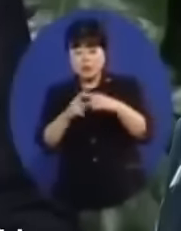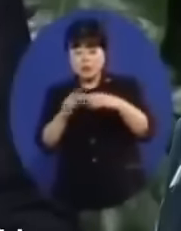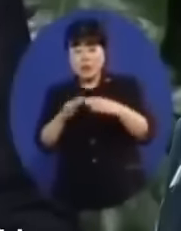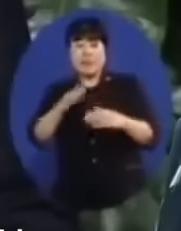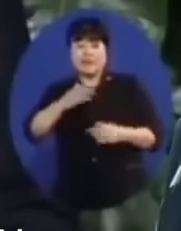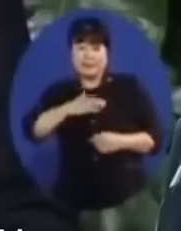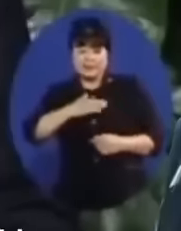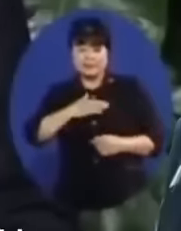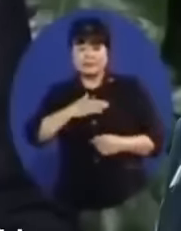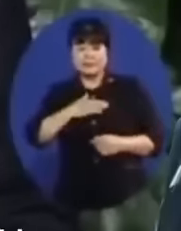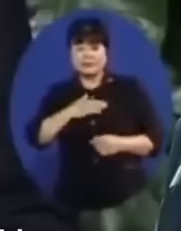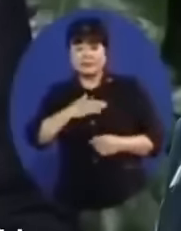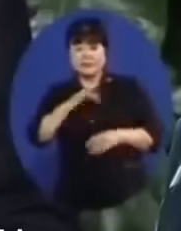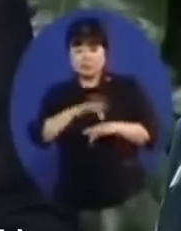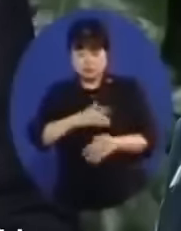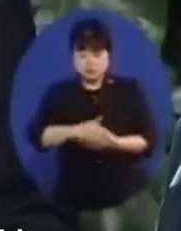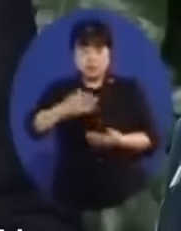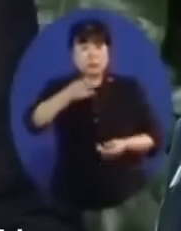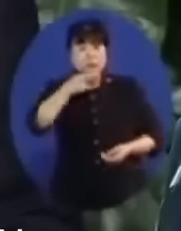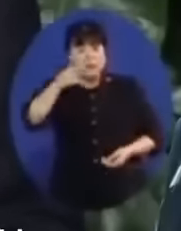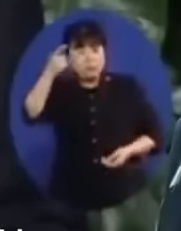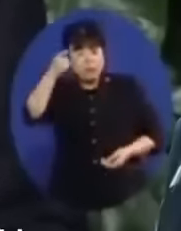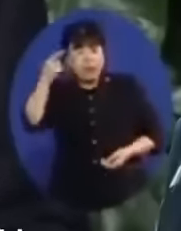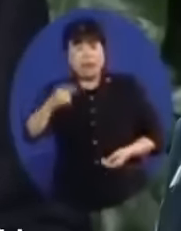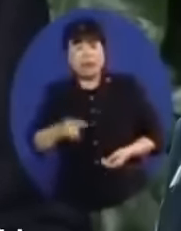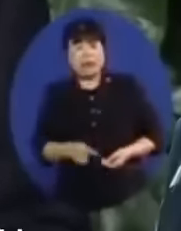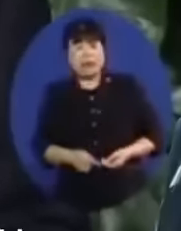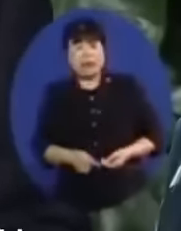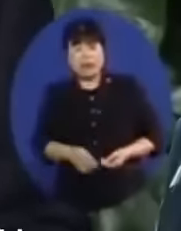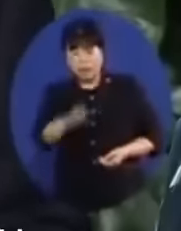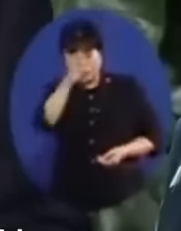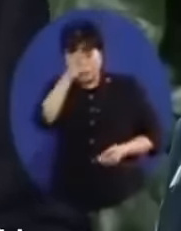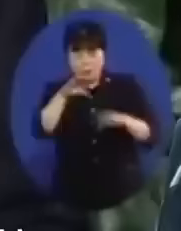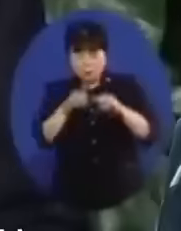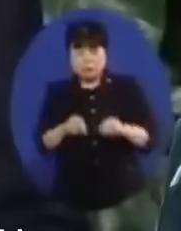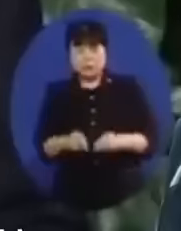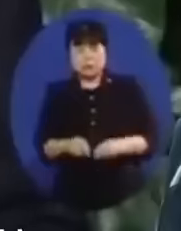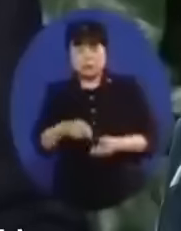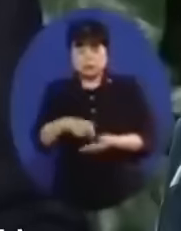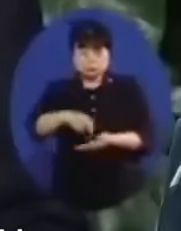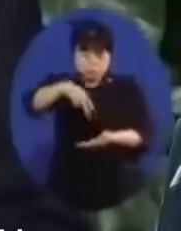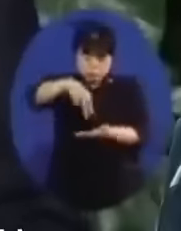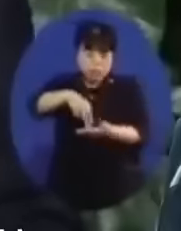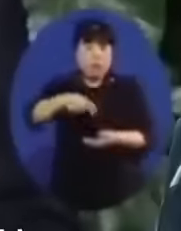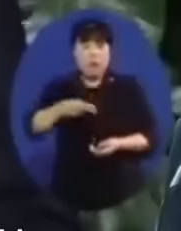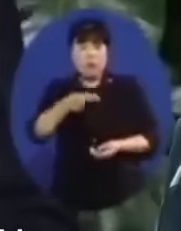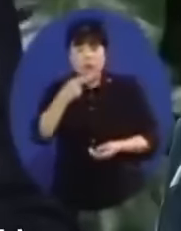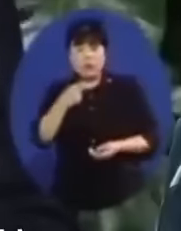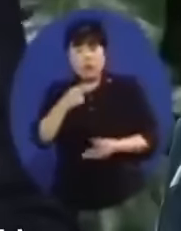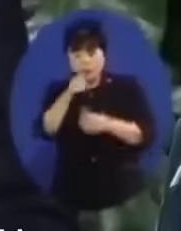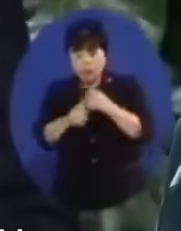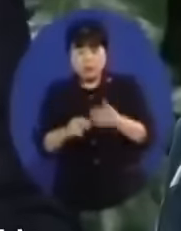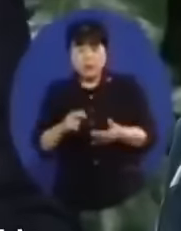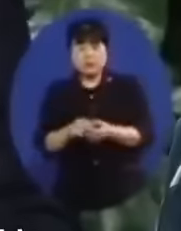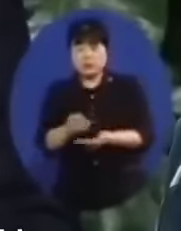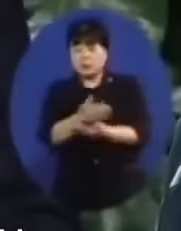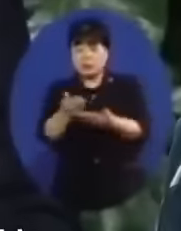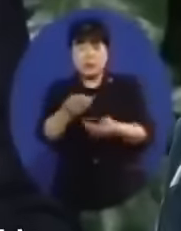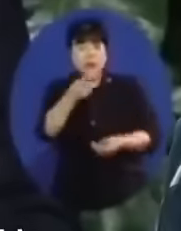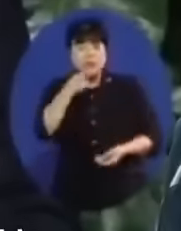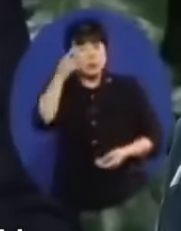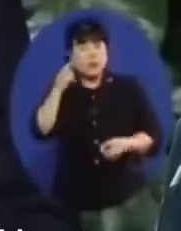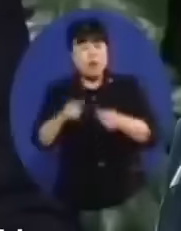나는 귀신이 쫓겨나가지 않고 병자가 낫지 않고 절름발이 완지병이가 일어나지 않고 하나님의 기적이 나타나지